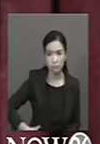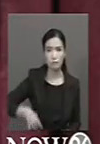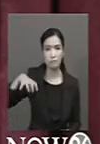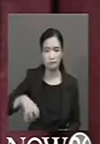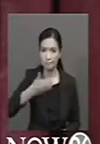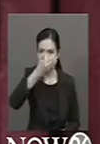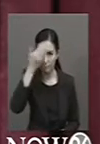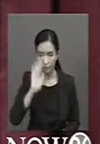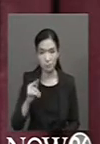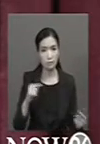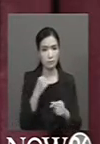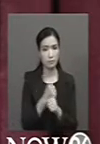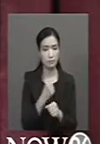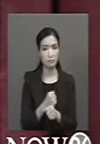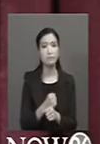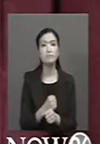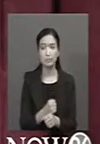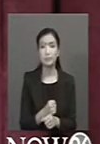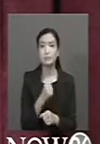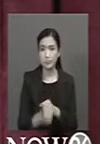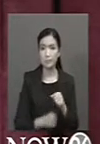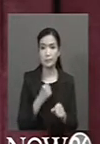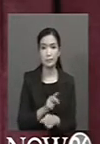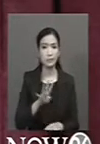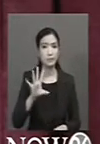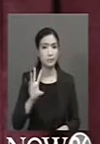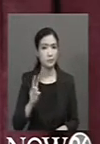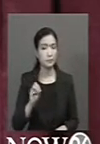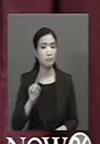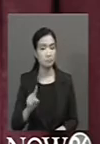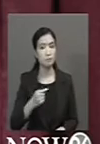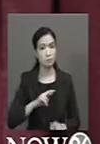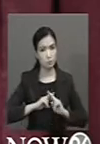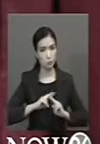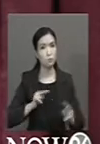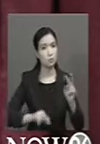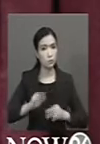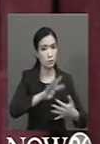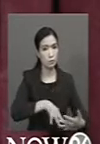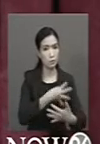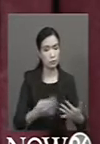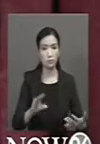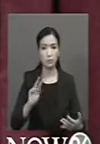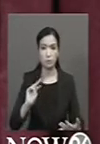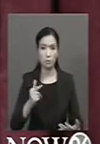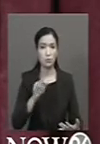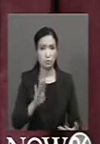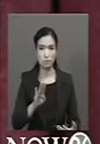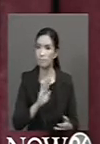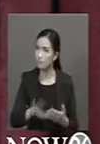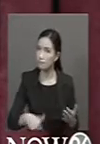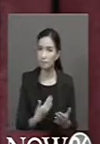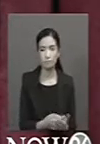ประมาณปี2561นายกรัฐมนตรีบอกว่าตนเองจะตรวจสอบแผนงบประมาณทั้งหมดและ